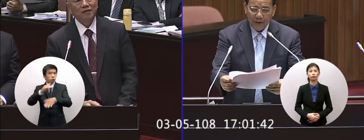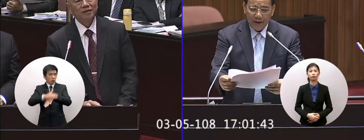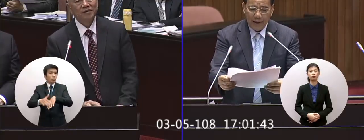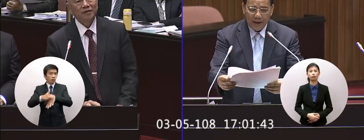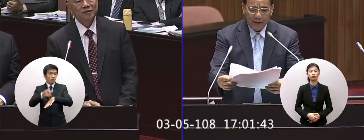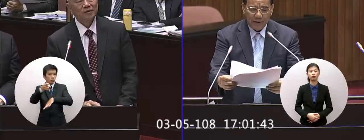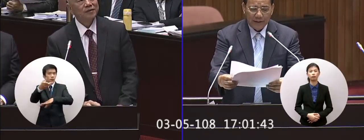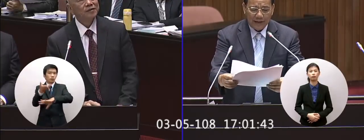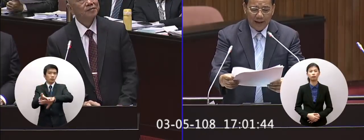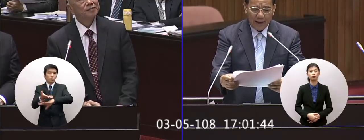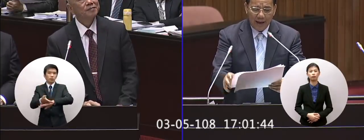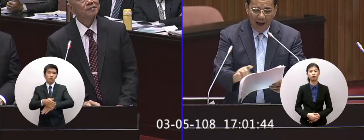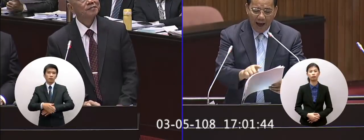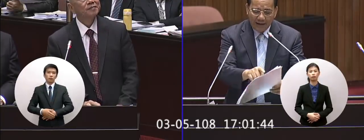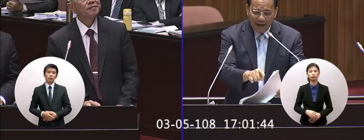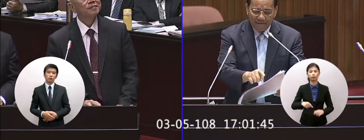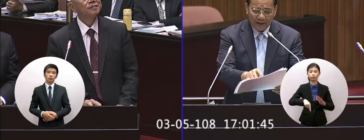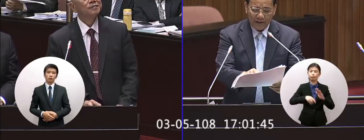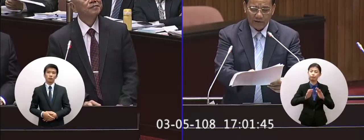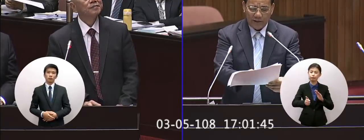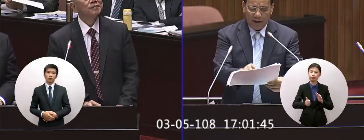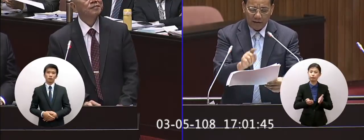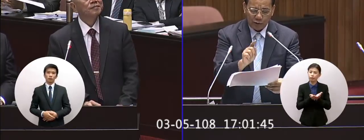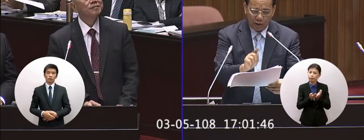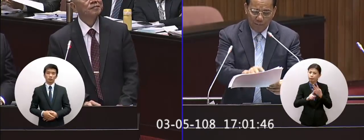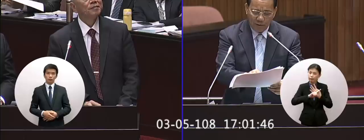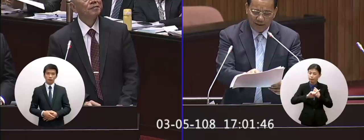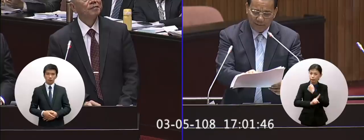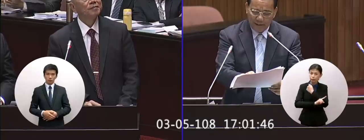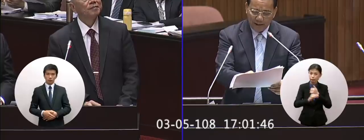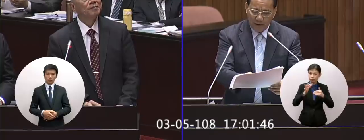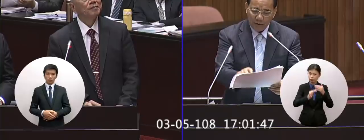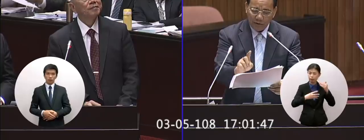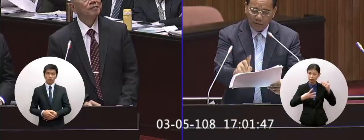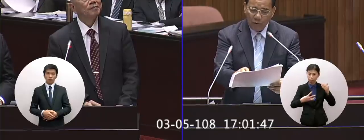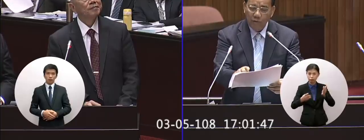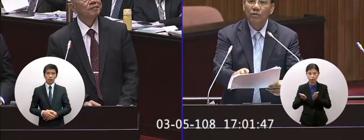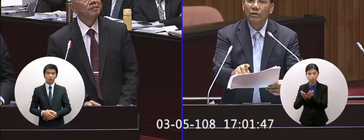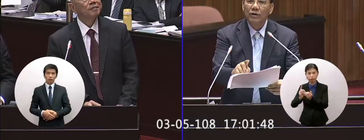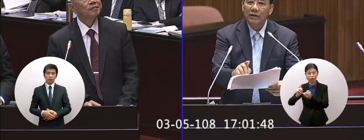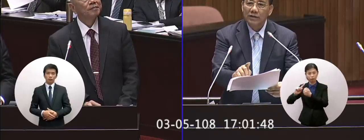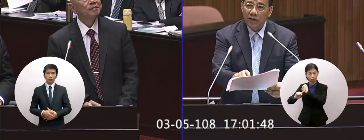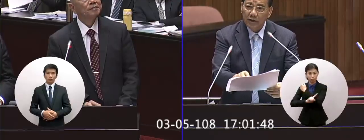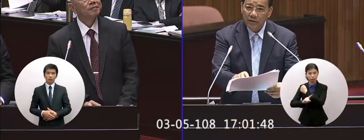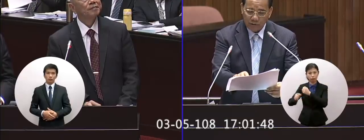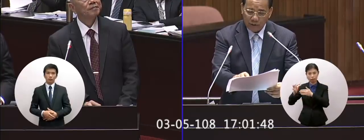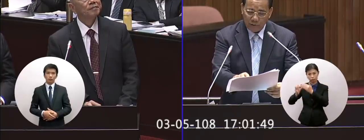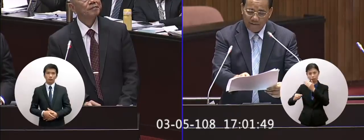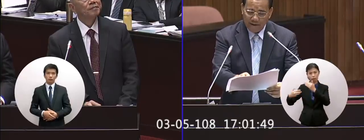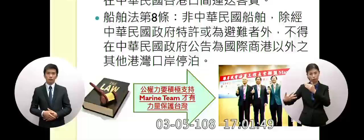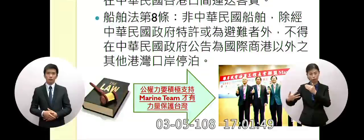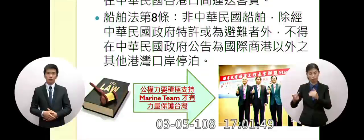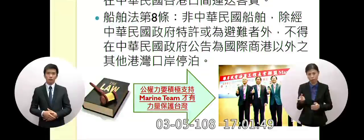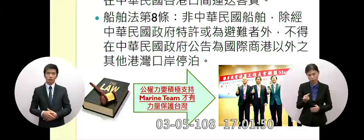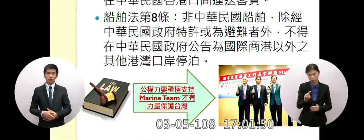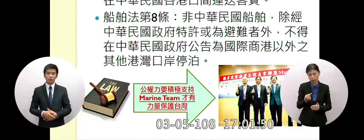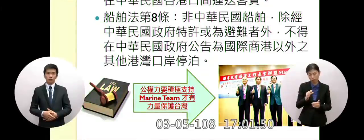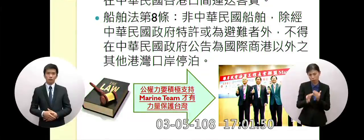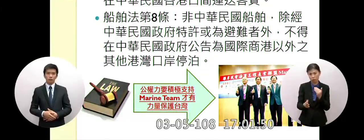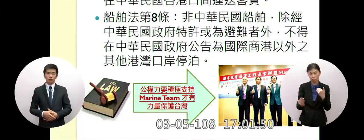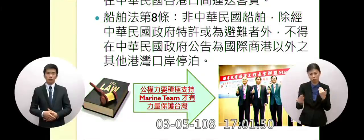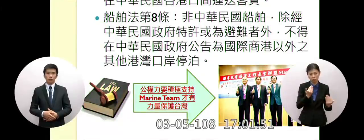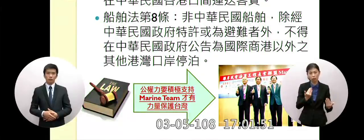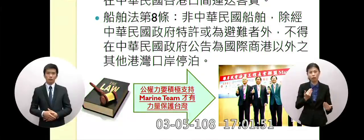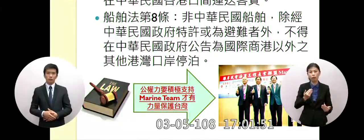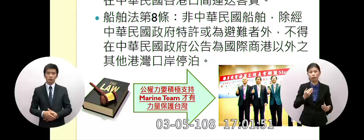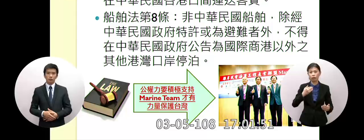心。 那个院长，行业法第四条、船舶法第八条都清楚的规范，非中华